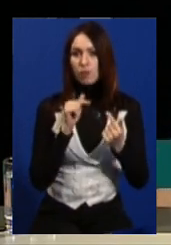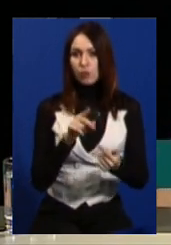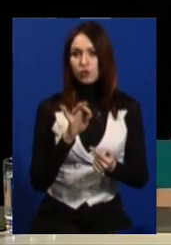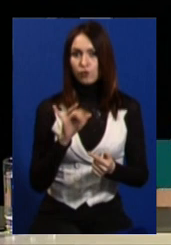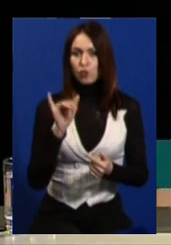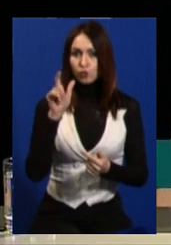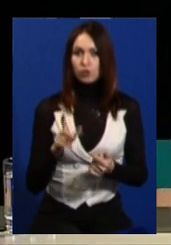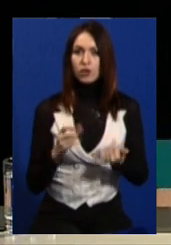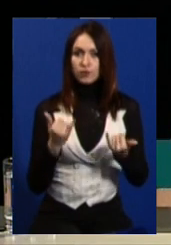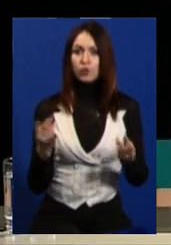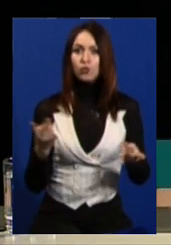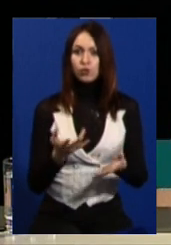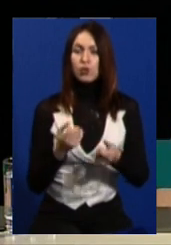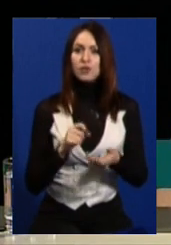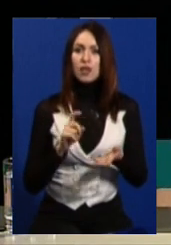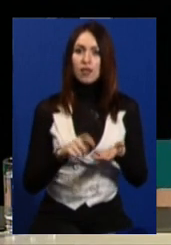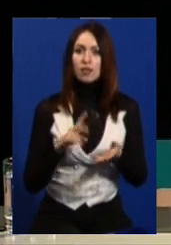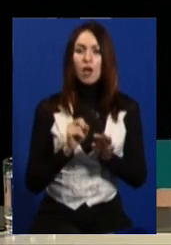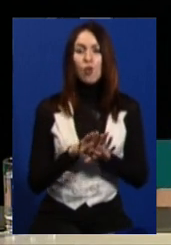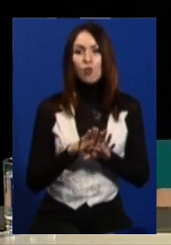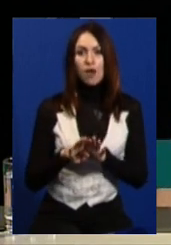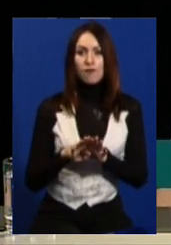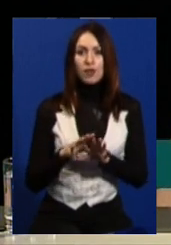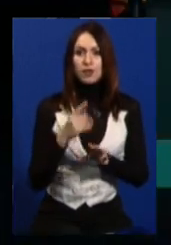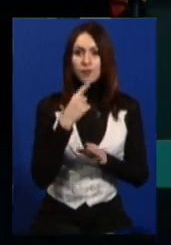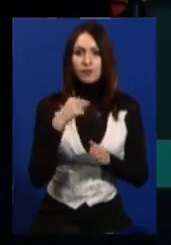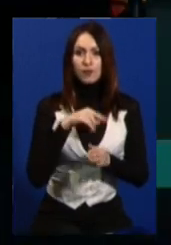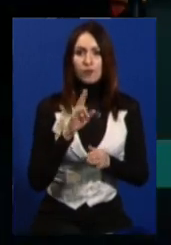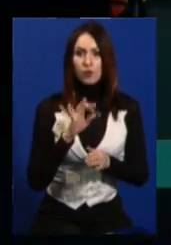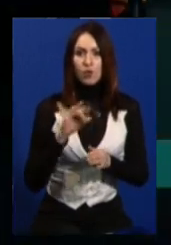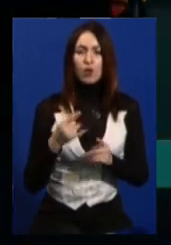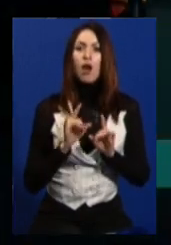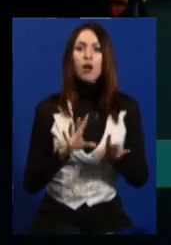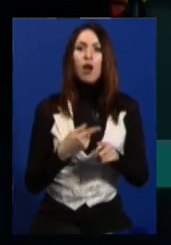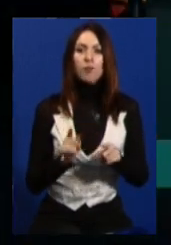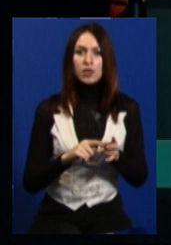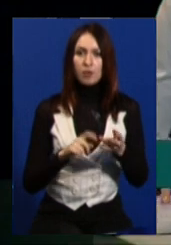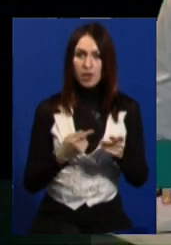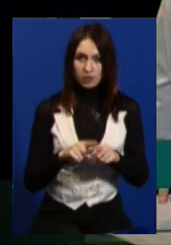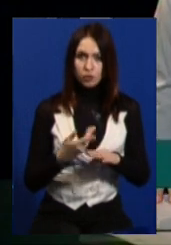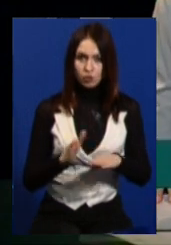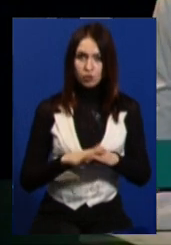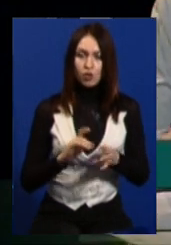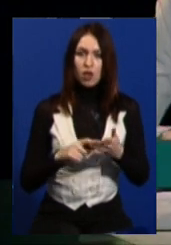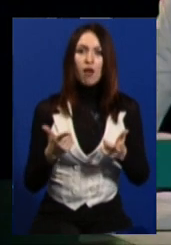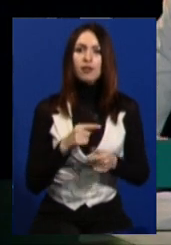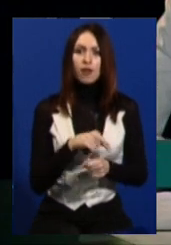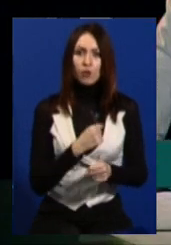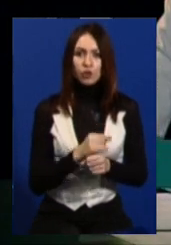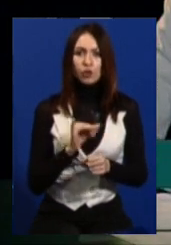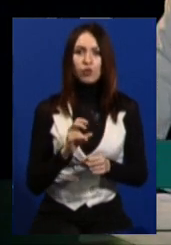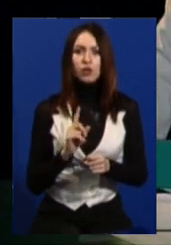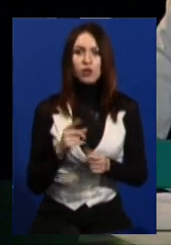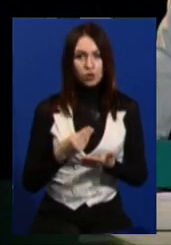Для этого достаточно взять анализ на уровень антител кори. Расскажите про цей анализ. Наскільки це складний анализ, де його роблять, и наскільки він